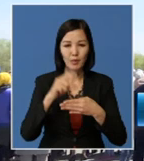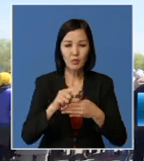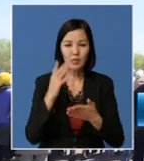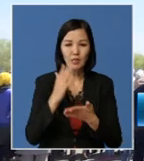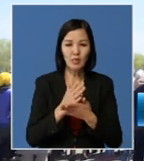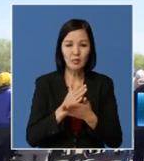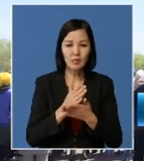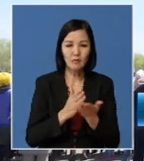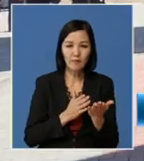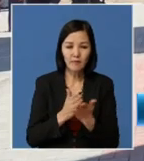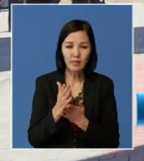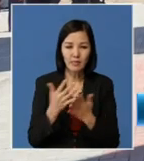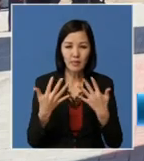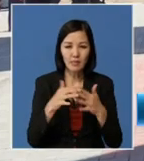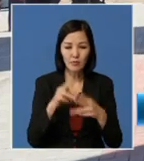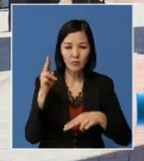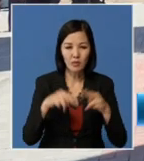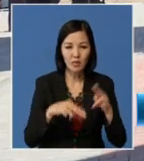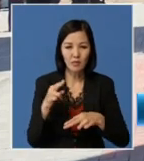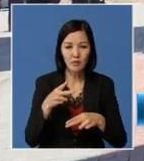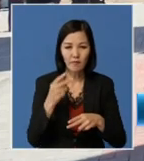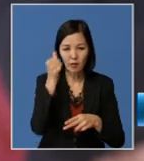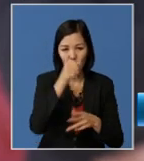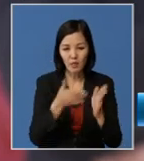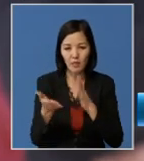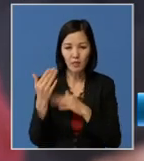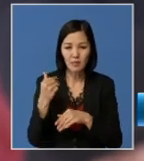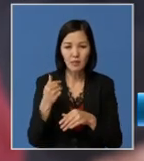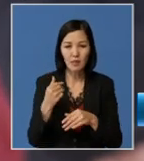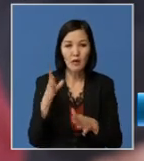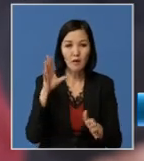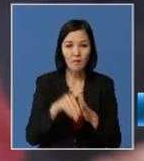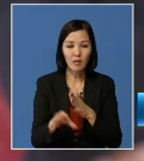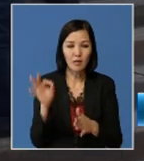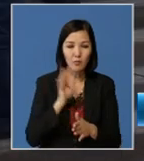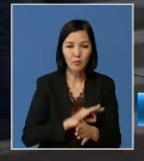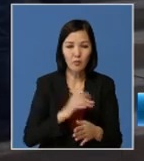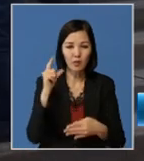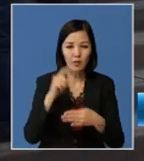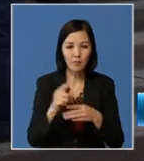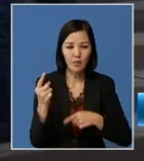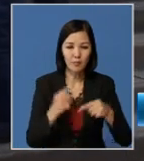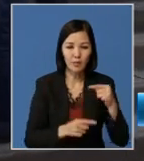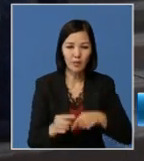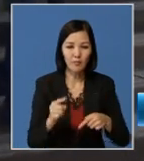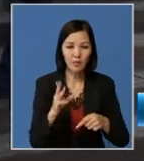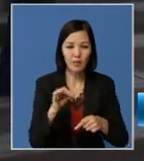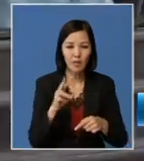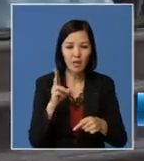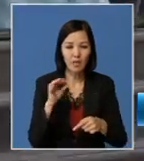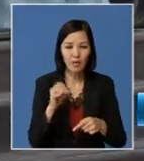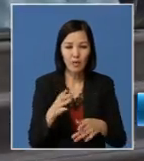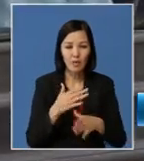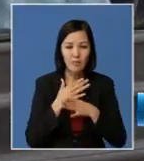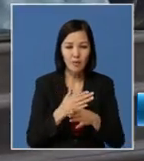самом въезде в село. Строительство ее началось 2 года назад. Особую лепту в возведение храма внес предприниматель Шалкар Ахметов. Благодаря